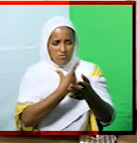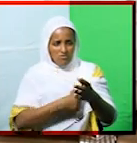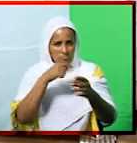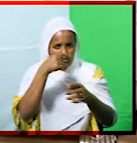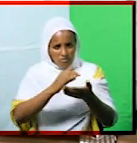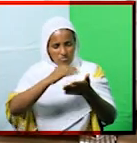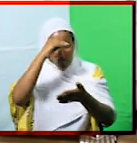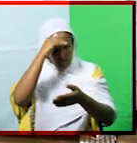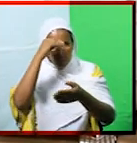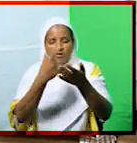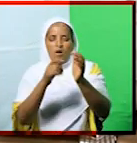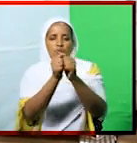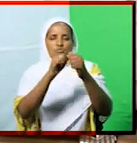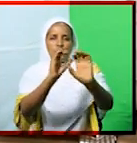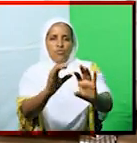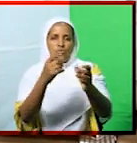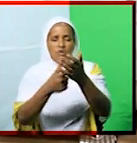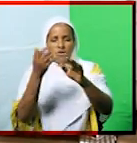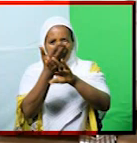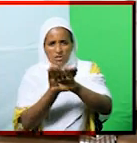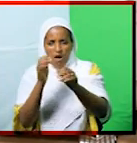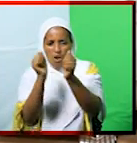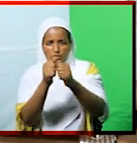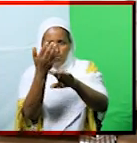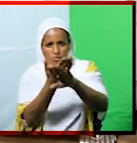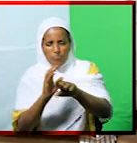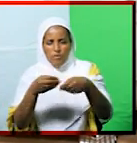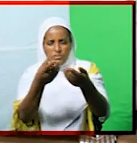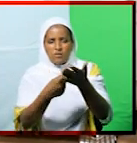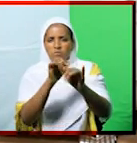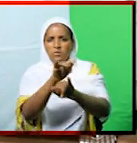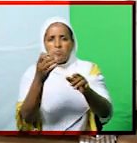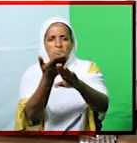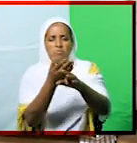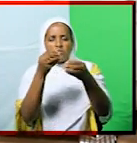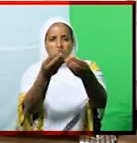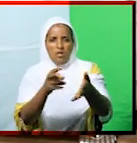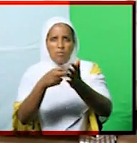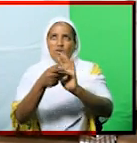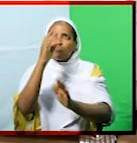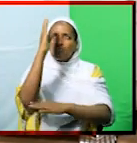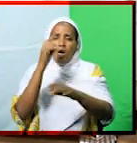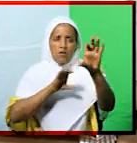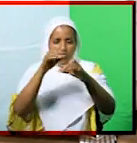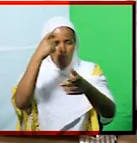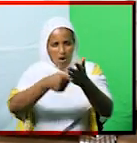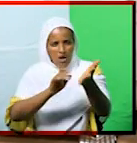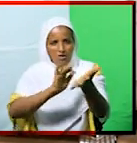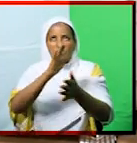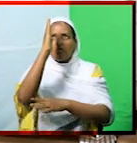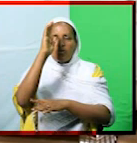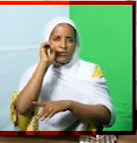አድሮ ይማራል፣ በሚያስተምር አድሮ ያስተምራል፣ በሚለምን አድሮ ይለምናል፣ በሚሰጥ አድሮ ደግሞ ይሰጣል ማለት ነው። ለዚያም ደግሞ አረጋችሁ ብሎ